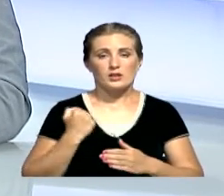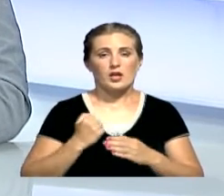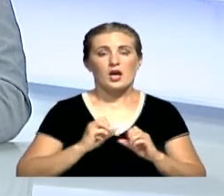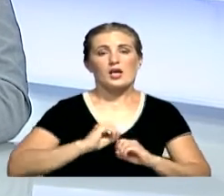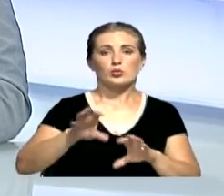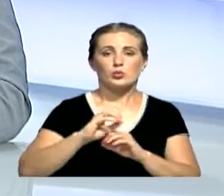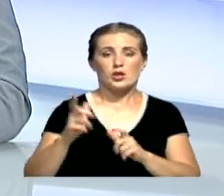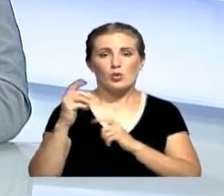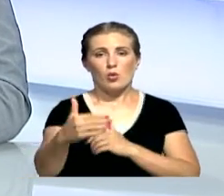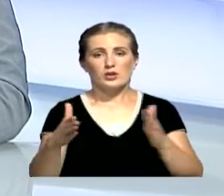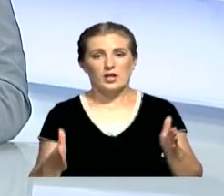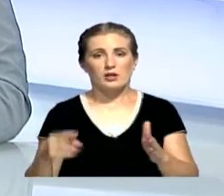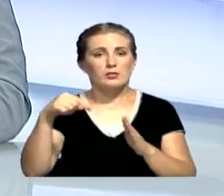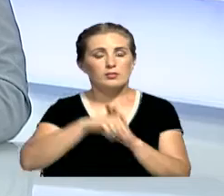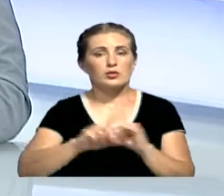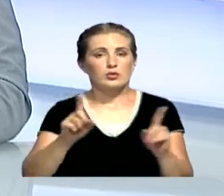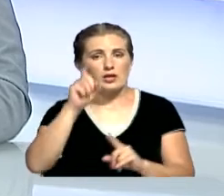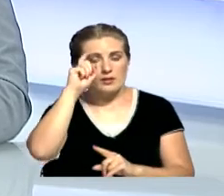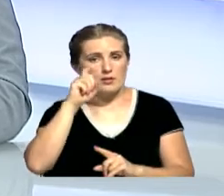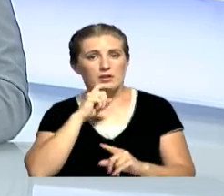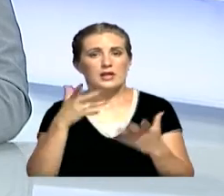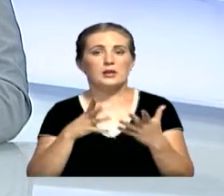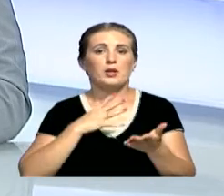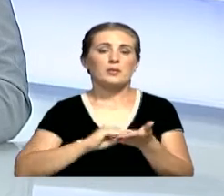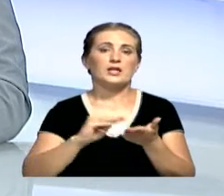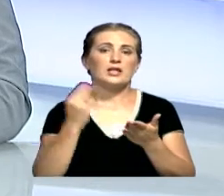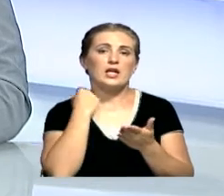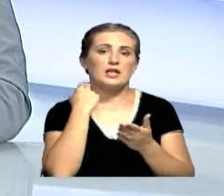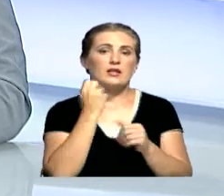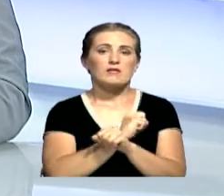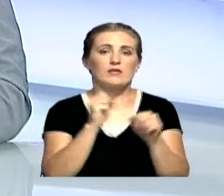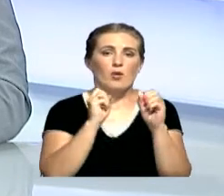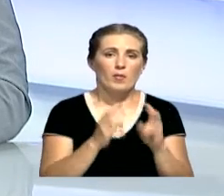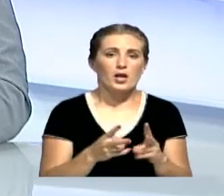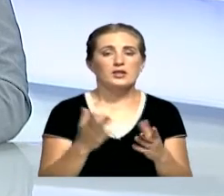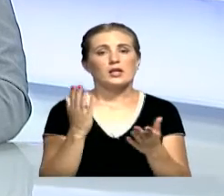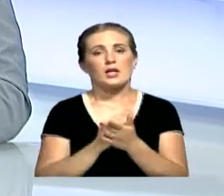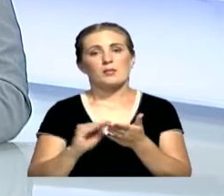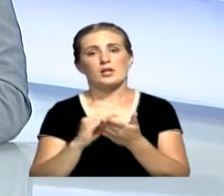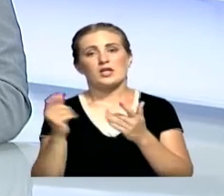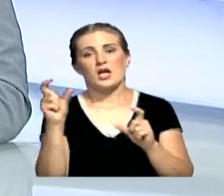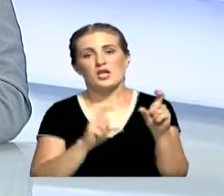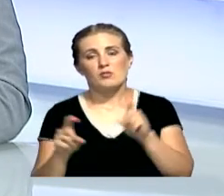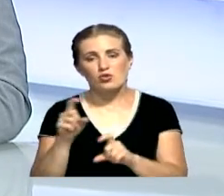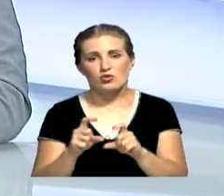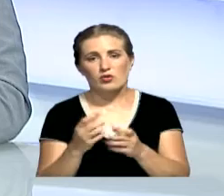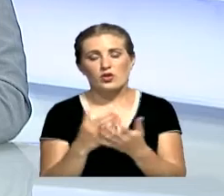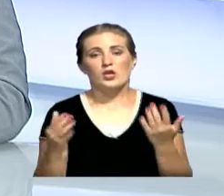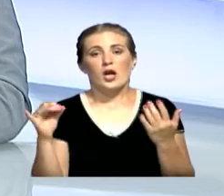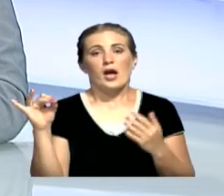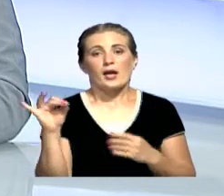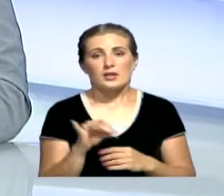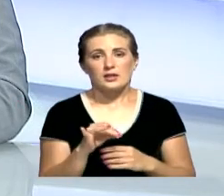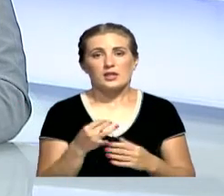контейнеры с непонятным содержанием где-то написано было по-английски взрывоопасно где-то химические вещества и естественно что